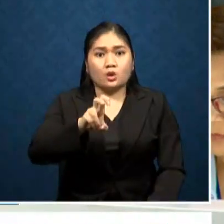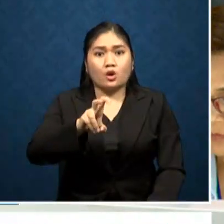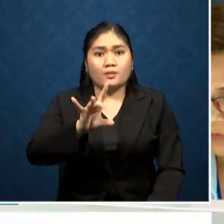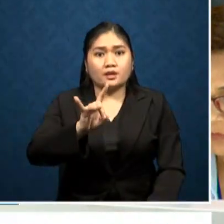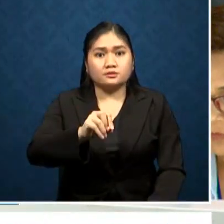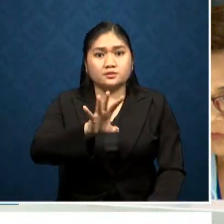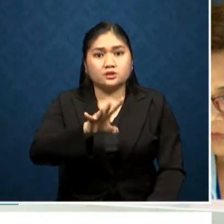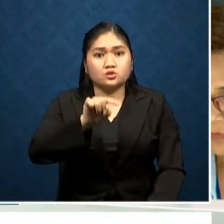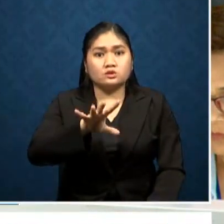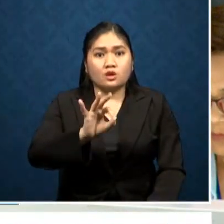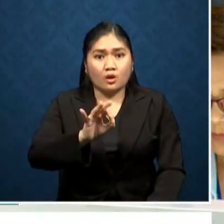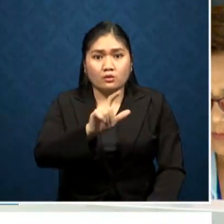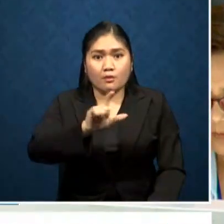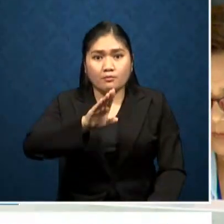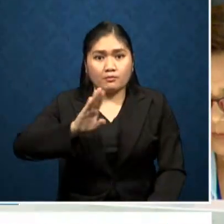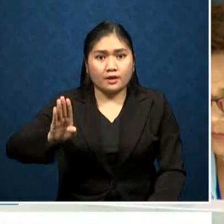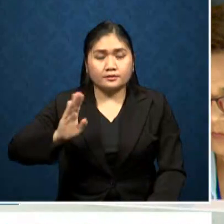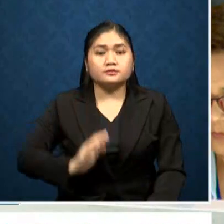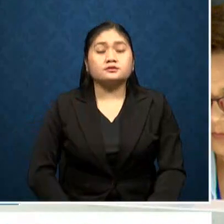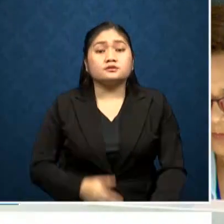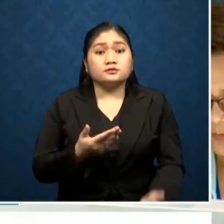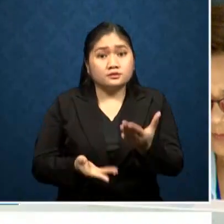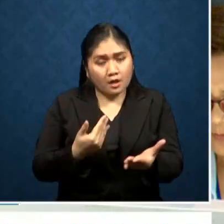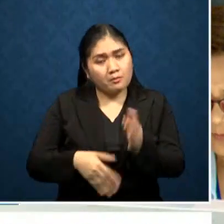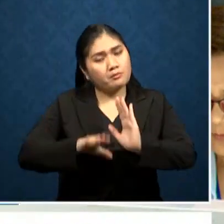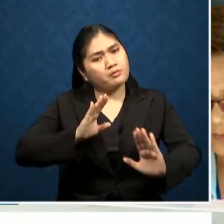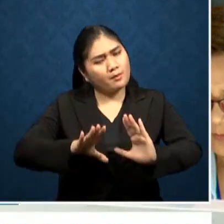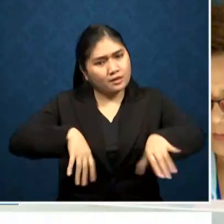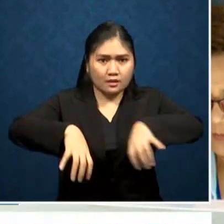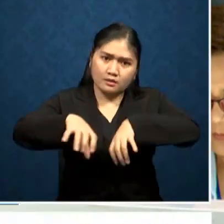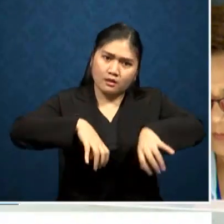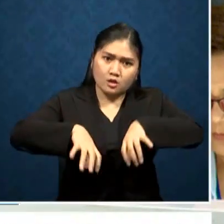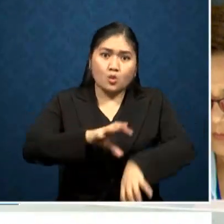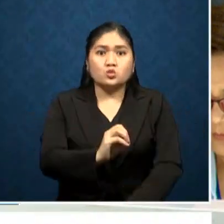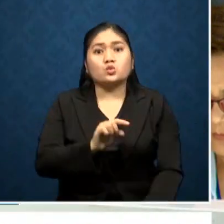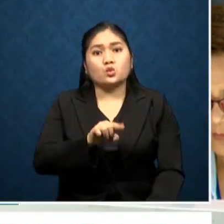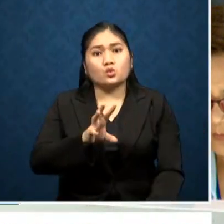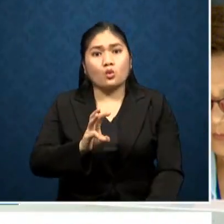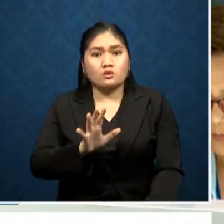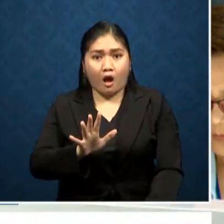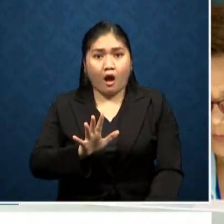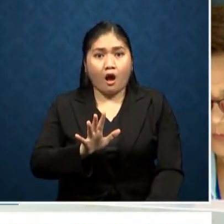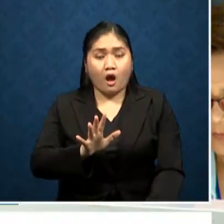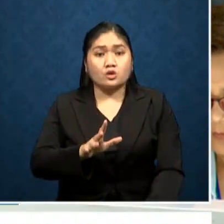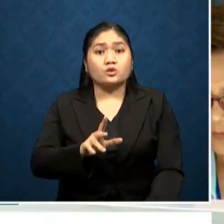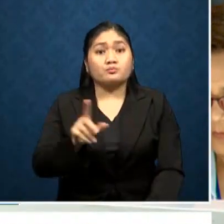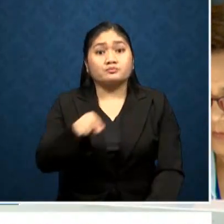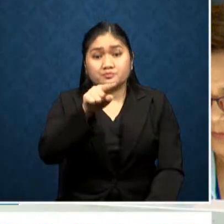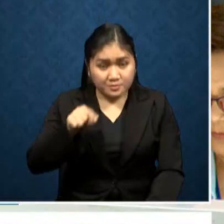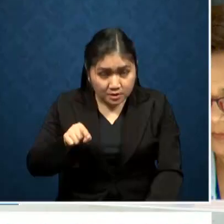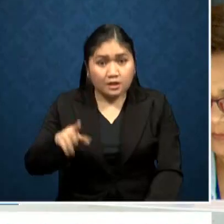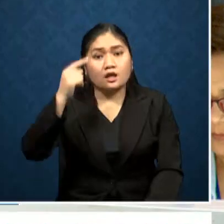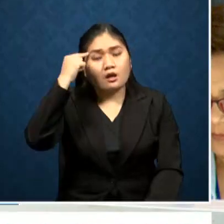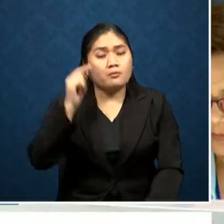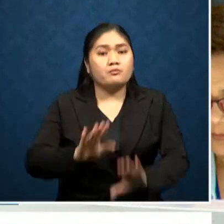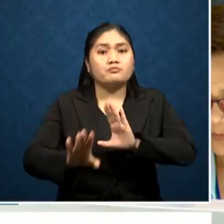4.99 ลานบาทหรือคิดเป็นงบบริฐานจัดการ 0.65, 100 ละ 0.65 เมอเทียบ